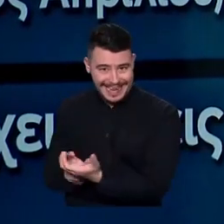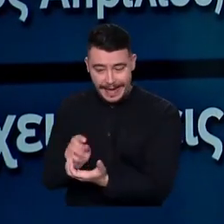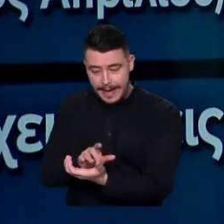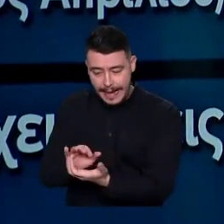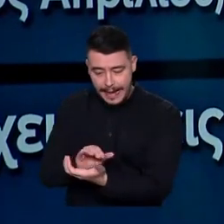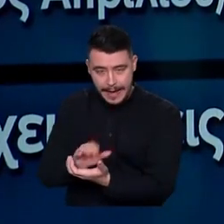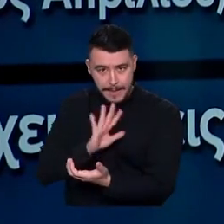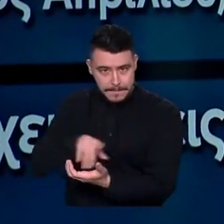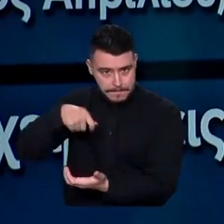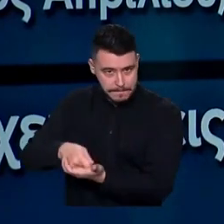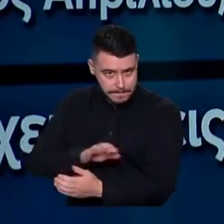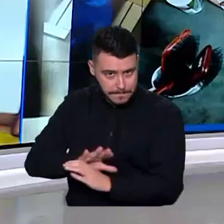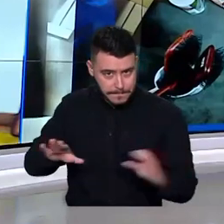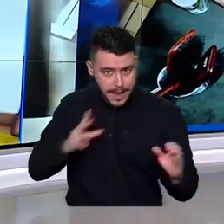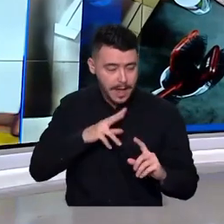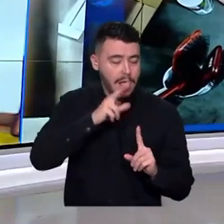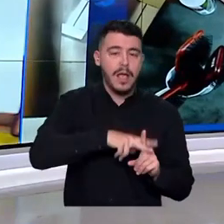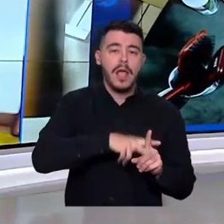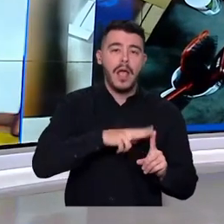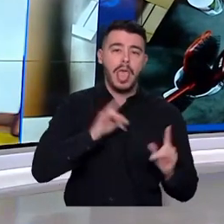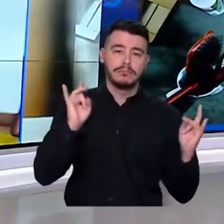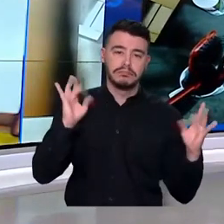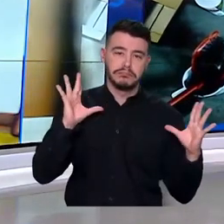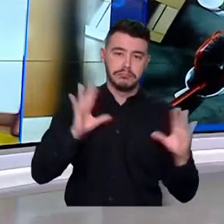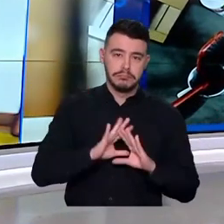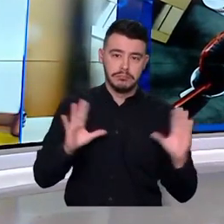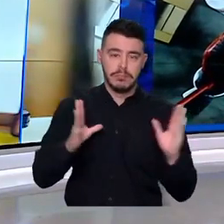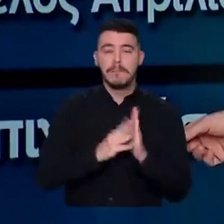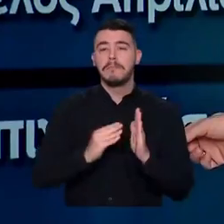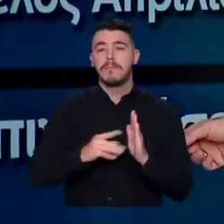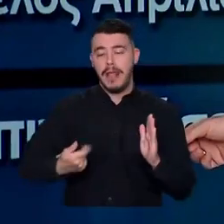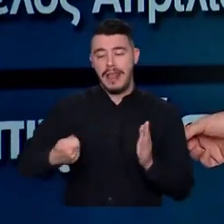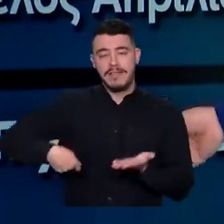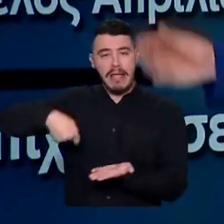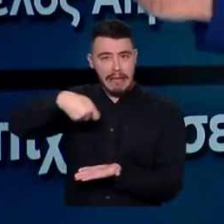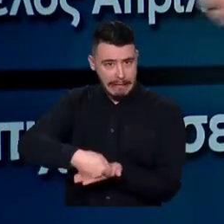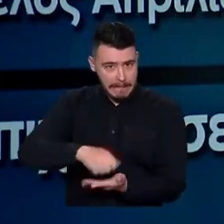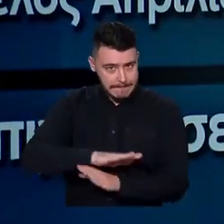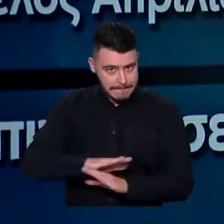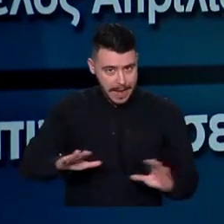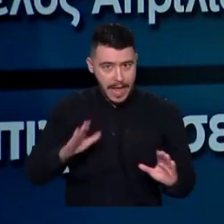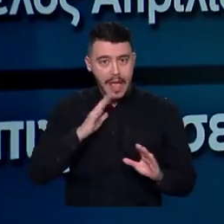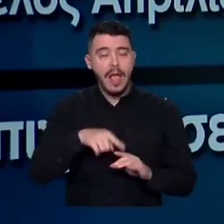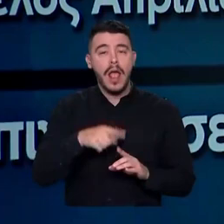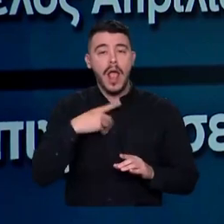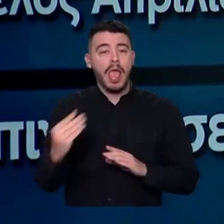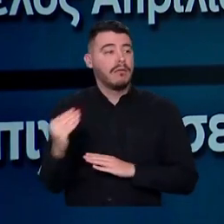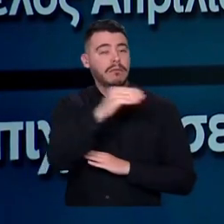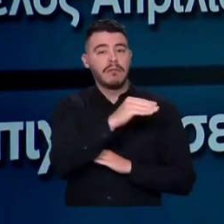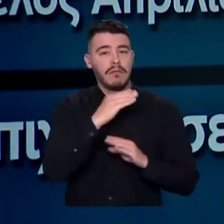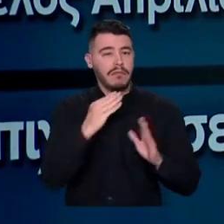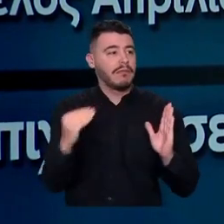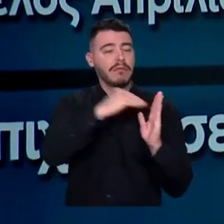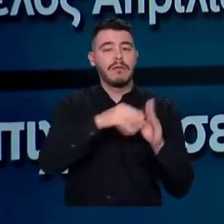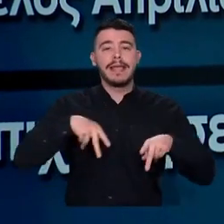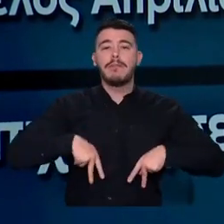συμβαίνει πήγαινες και πλήρωνες κράταγε τα λεφτά η επιχείρηση αλλά δεν τα δήλωνε α ακριβώς σστο υπουργείο ή στην εφορία στην στην αρχή που